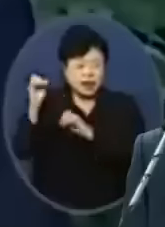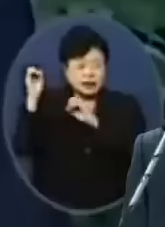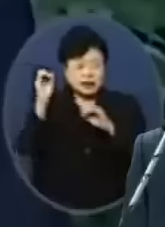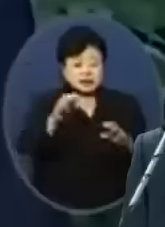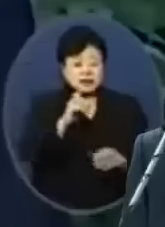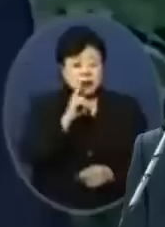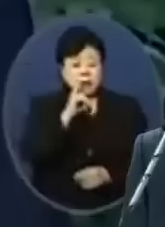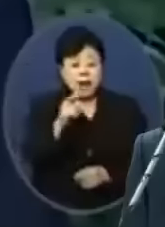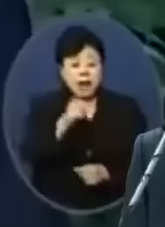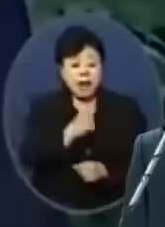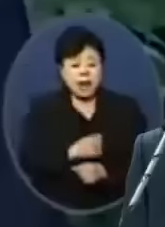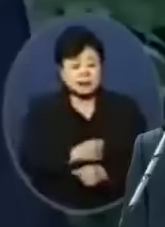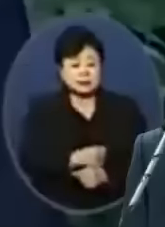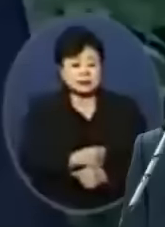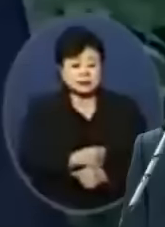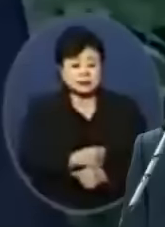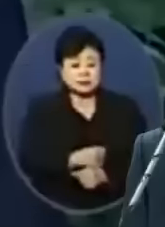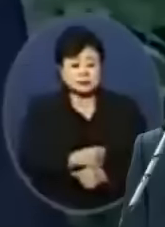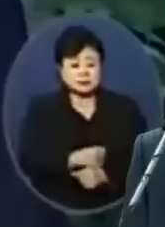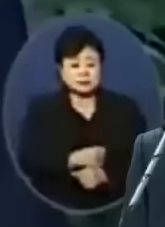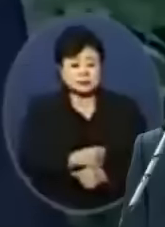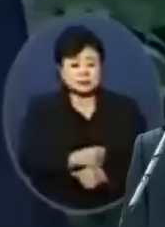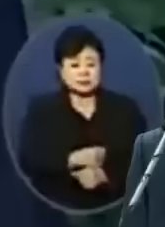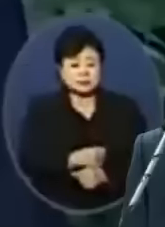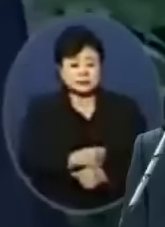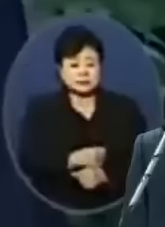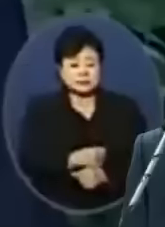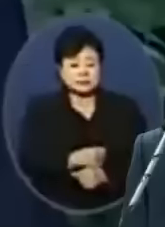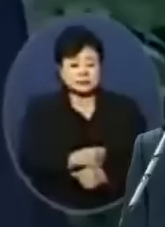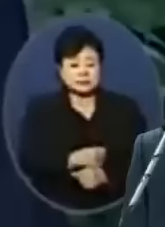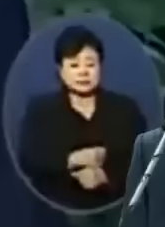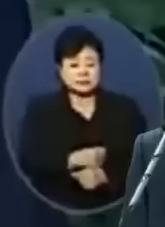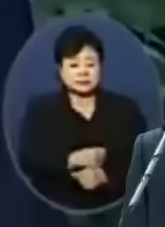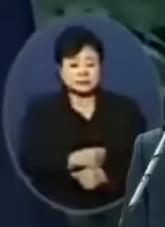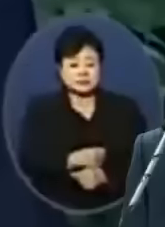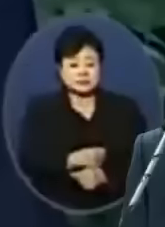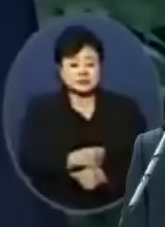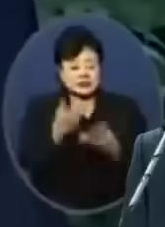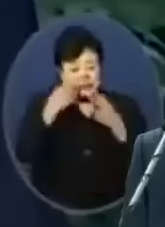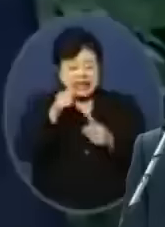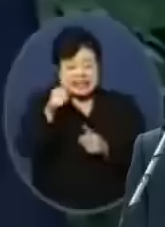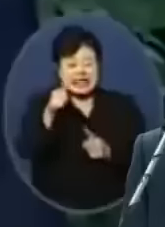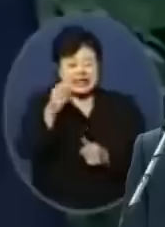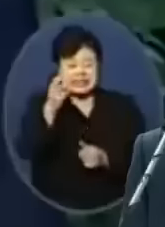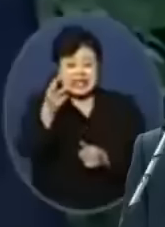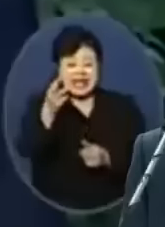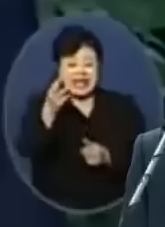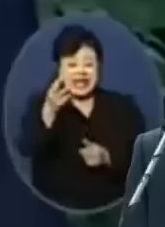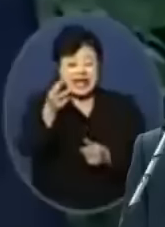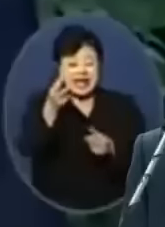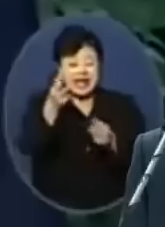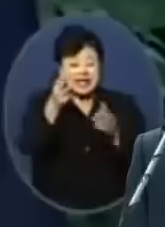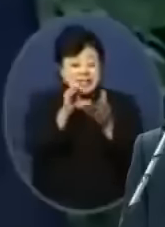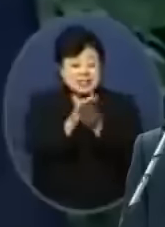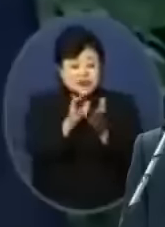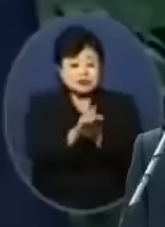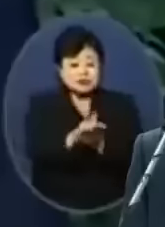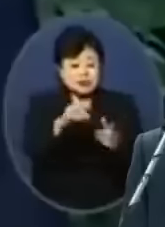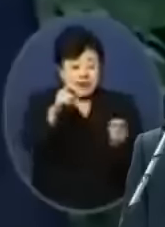불불불무에 집어넣어서 타개하겠다고 했었습니다. 사드락과 메삭과 아벳니고를 끌고 불 곁에